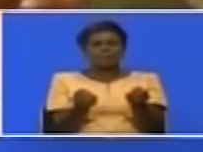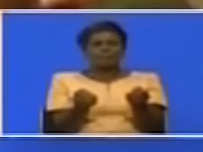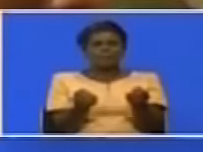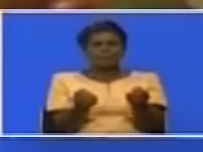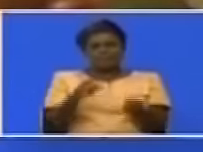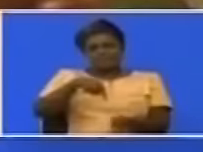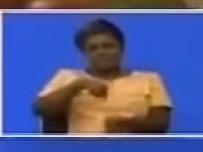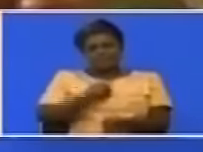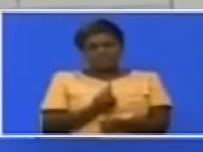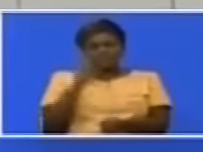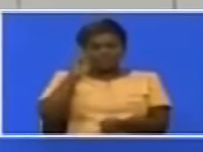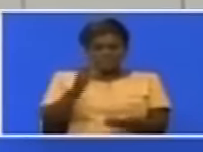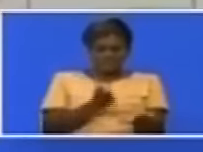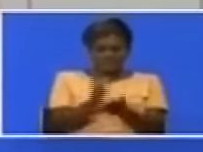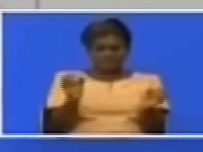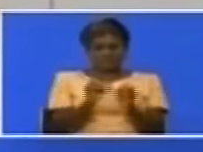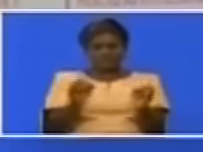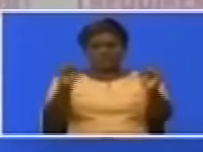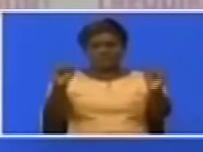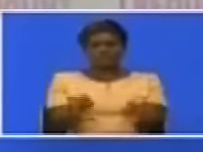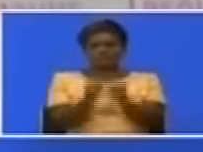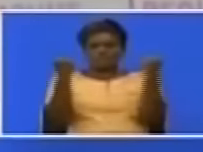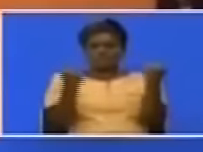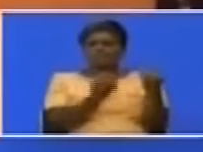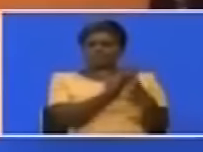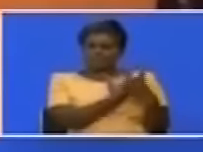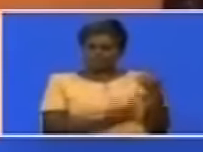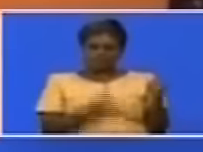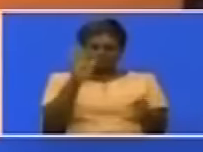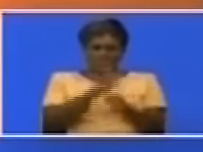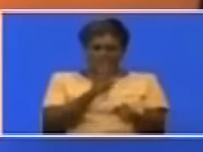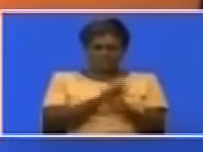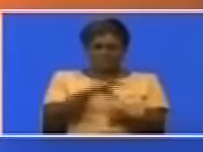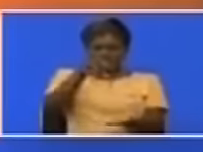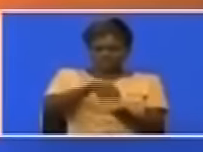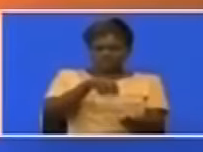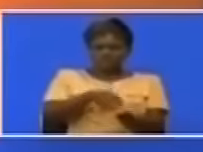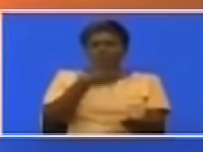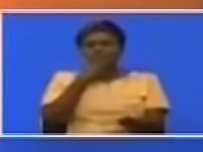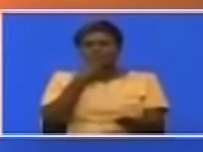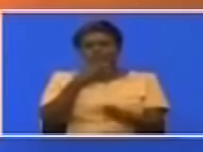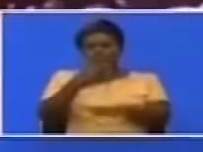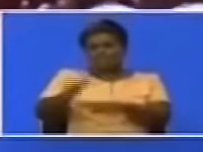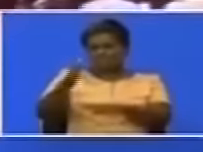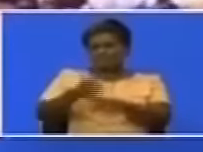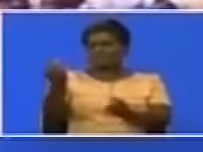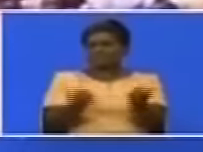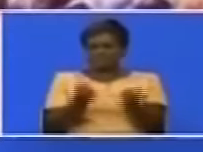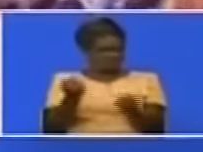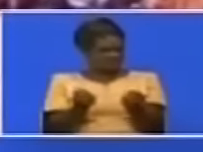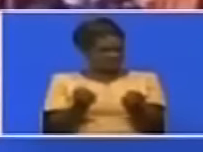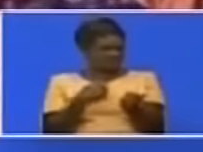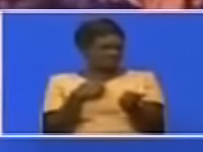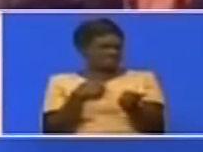Sasa sisi hatuoni haki. Ni ajali iliyowahuzunisha wengi, huku hali ya wavulana kukodisha gari hilo